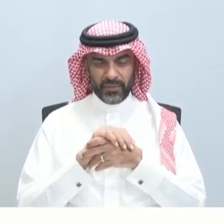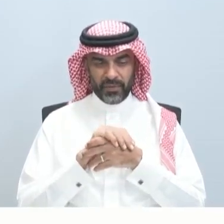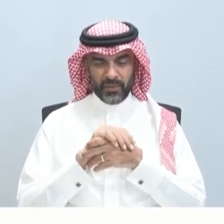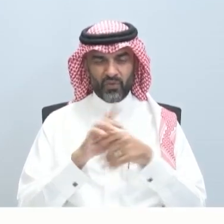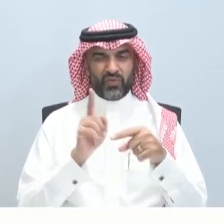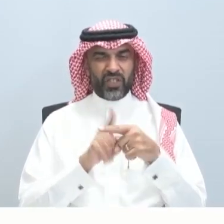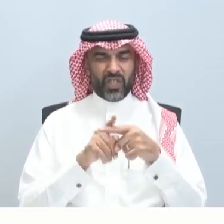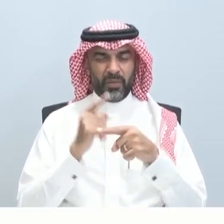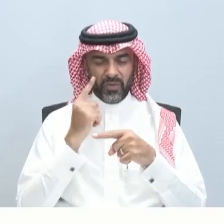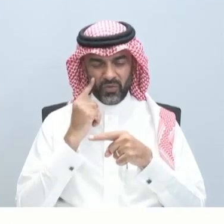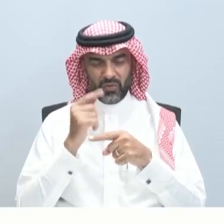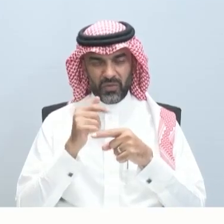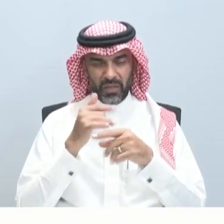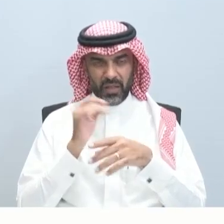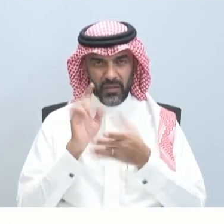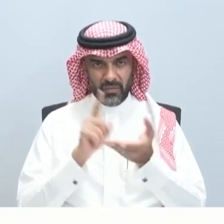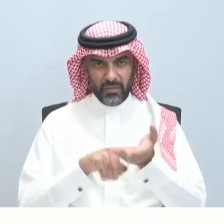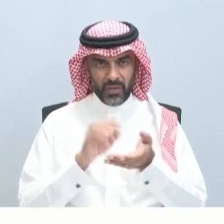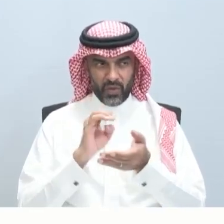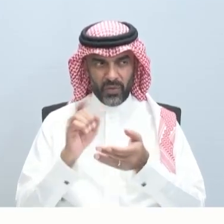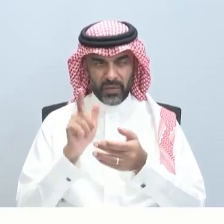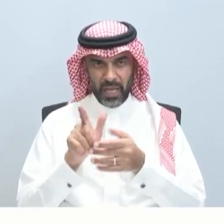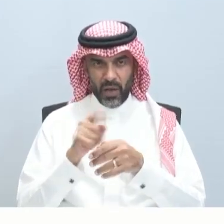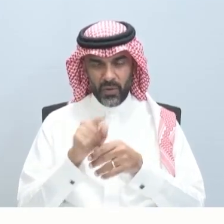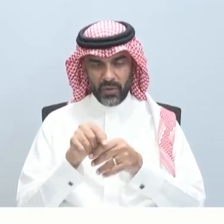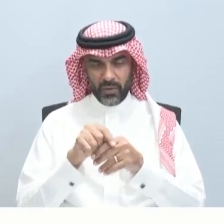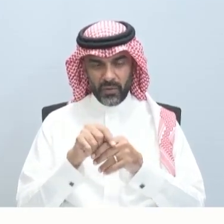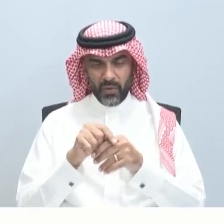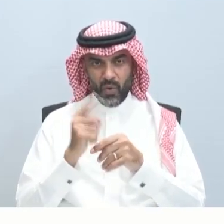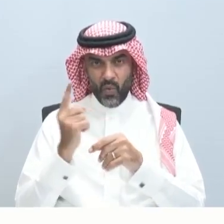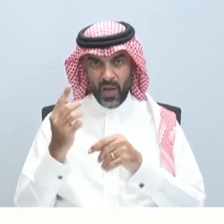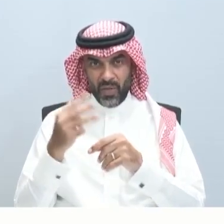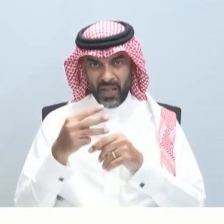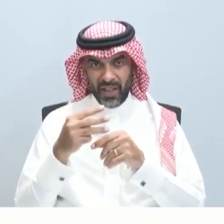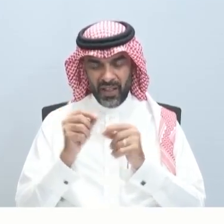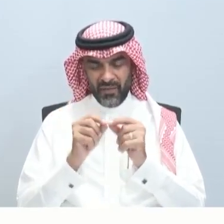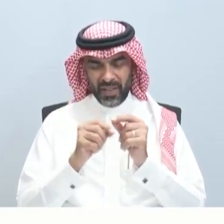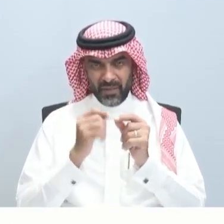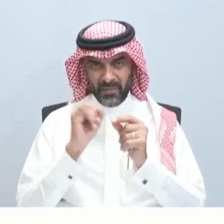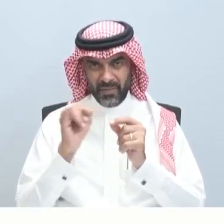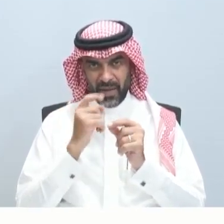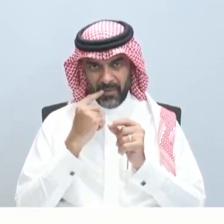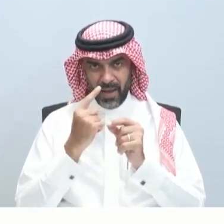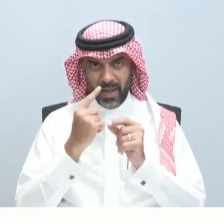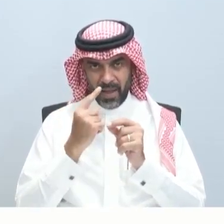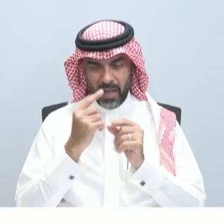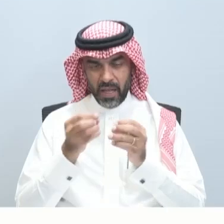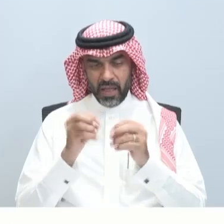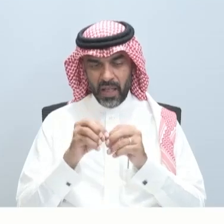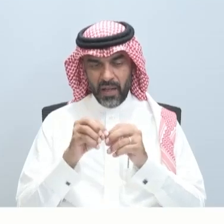31 جزءا من مئه مضافا اليها العدد المطروح وهو 49